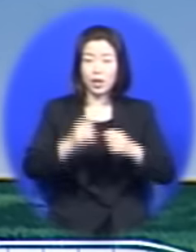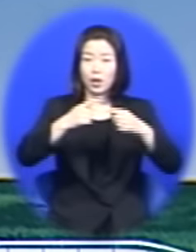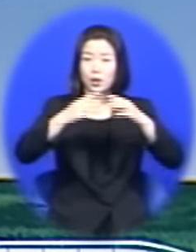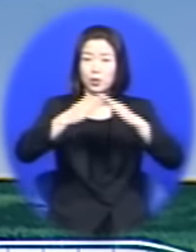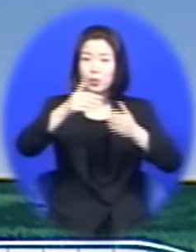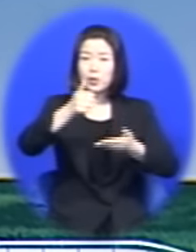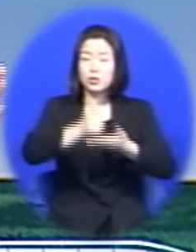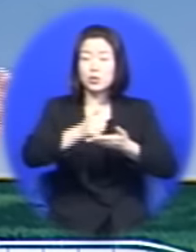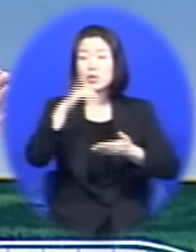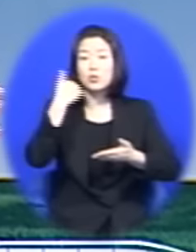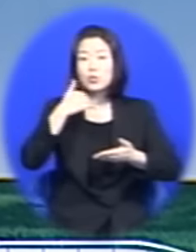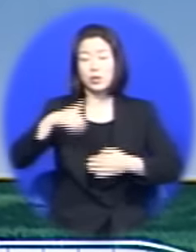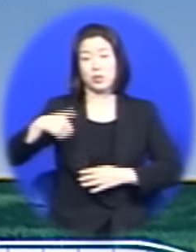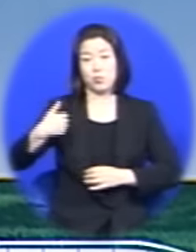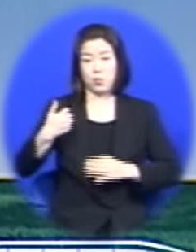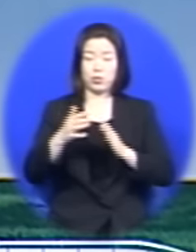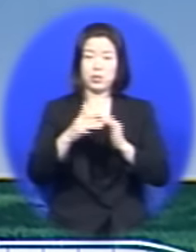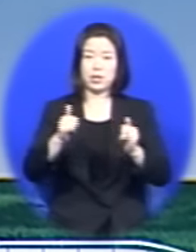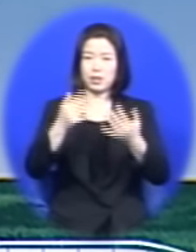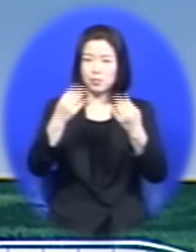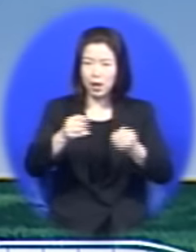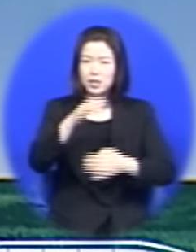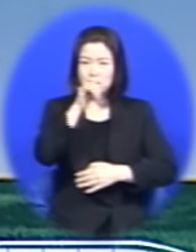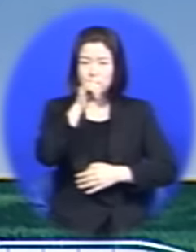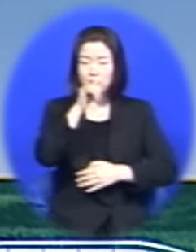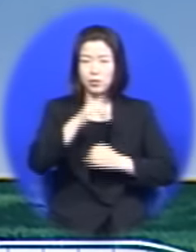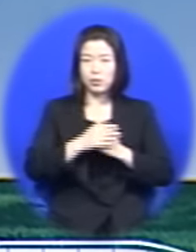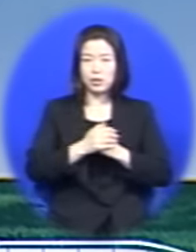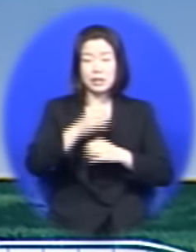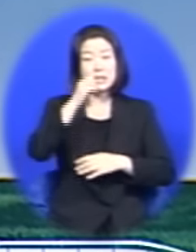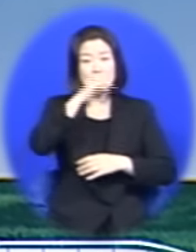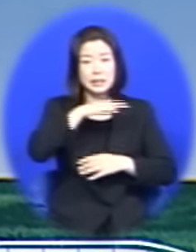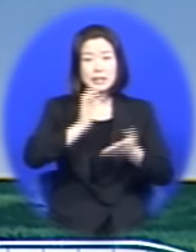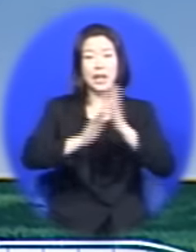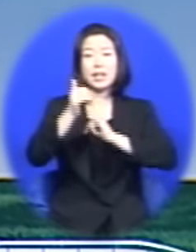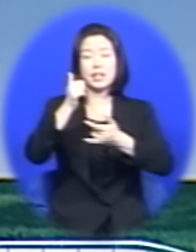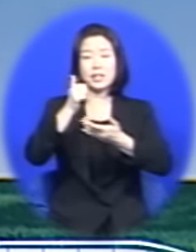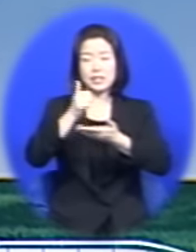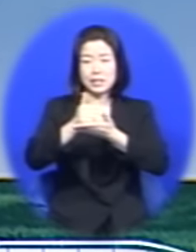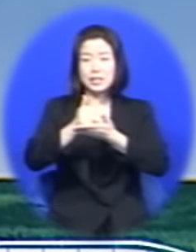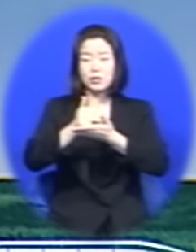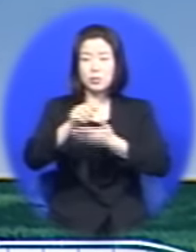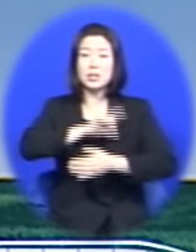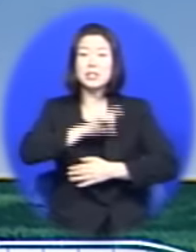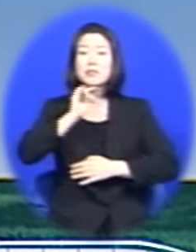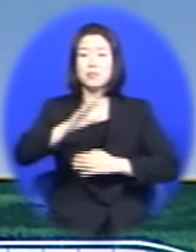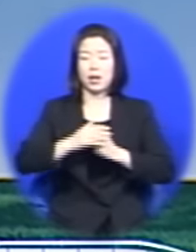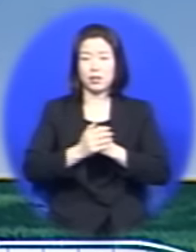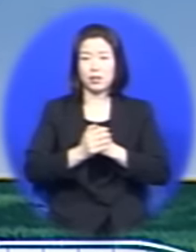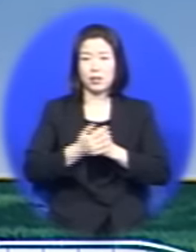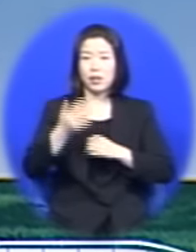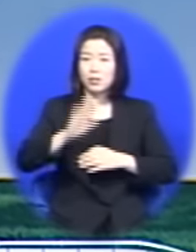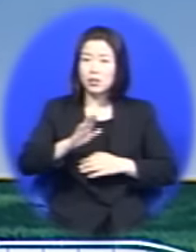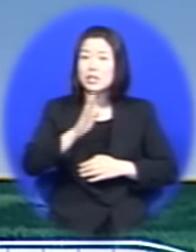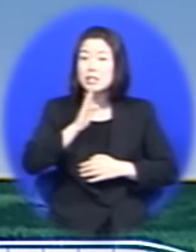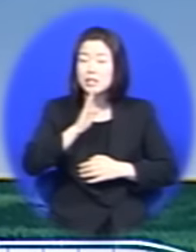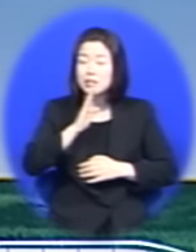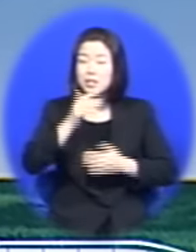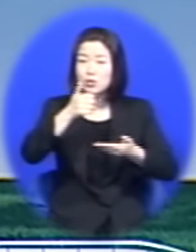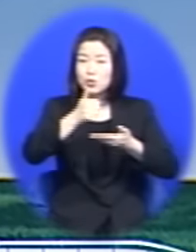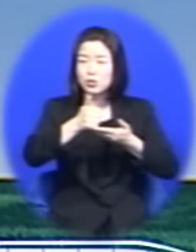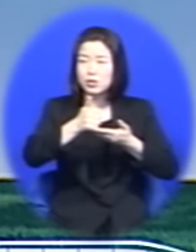교회 주인이 누군지 모르는 분들이 많아요. 그냥 이름만 예수님이라고 했지 실제로는 교회